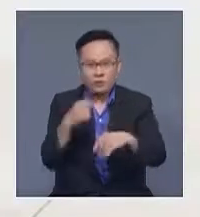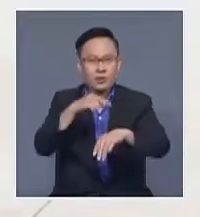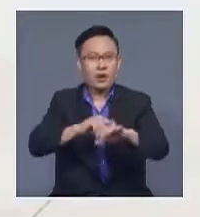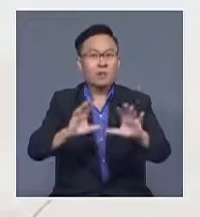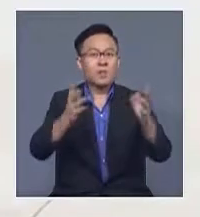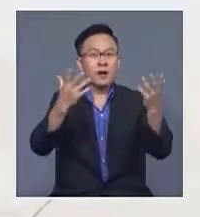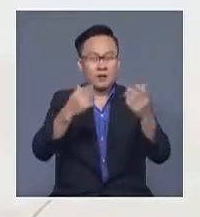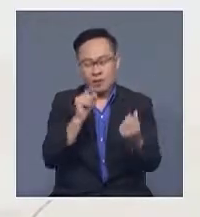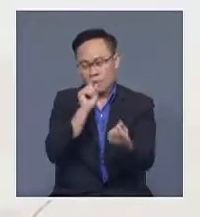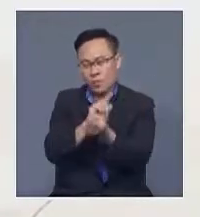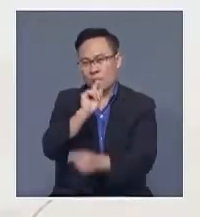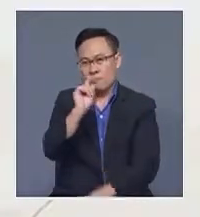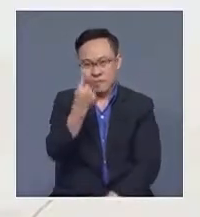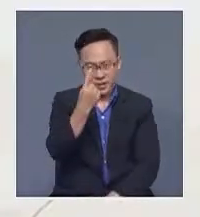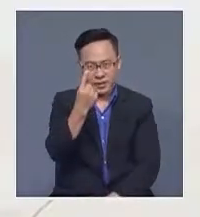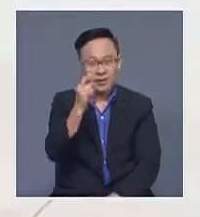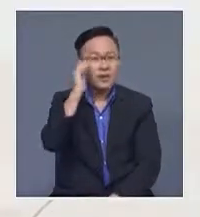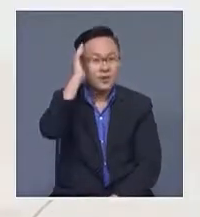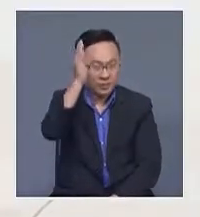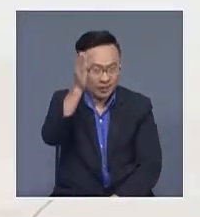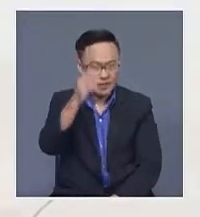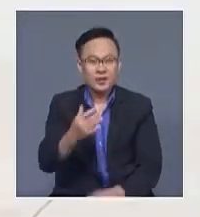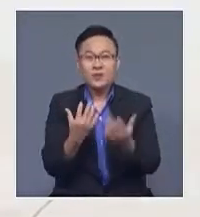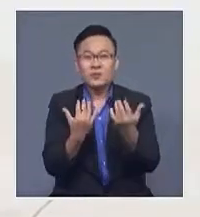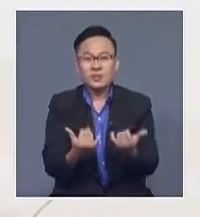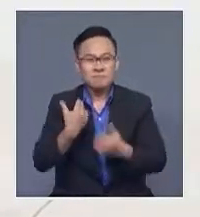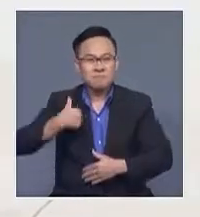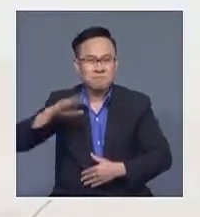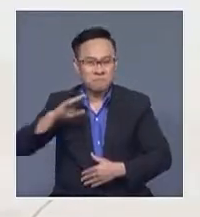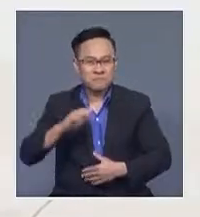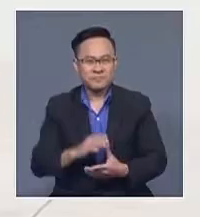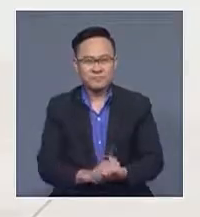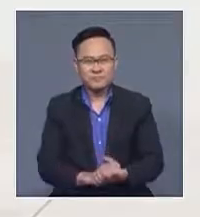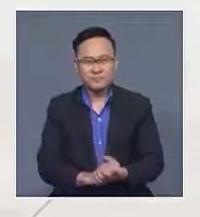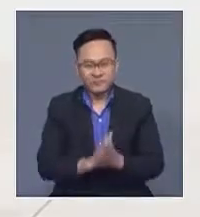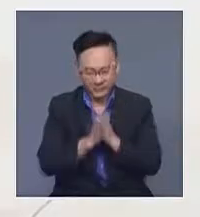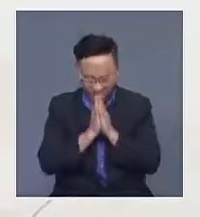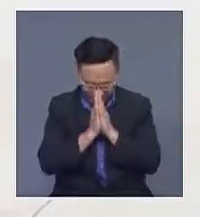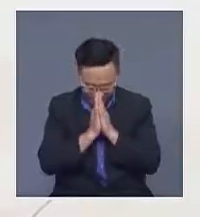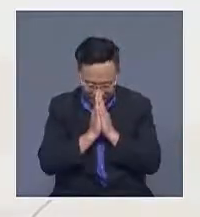คะกลับมาพบกับเรื่องราวดีๆได้ใหม่ในตอนหน้าสำหรับวันนี้ลาไปก่อนค่ะสวัสดีค่ะ